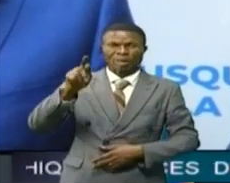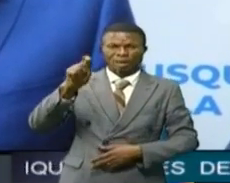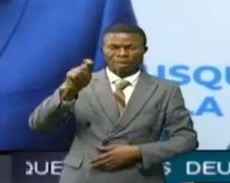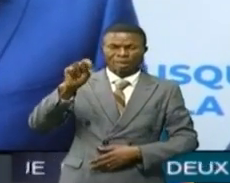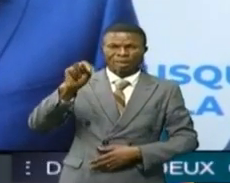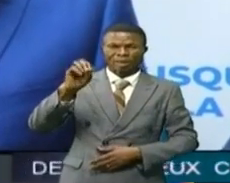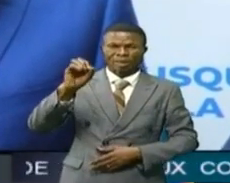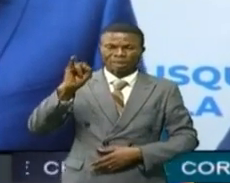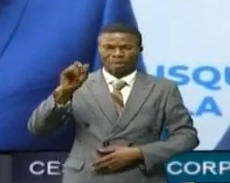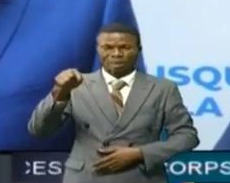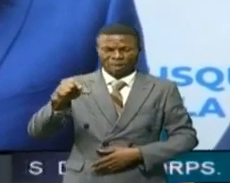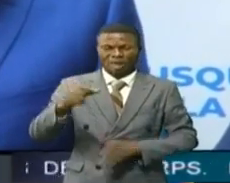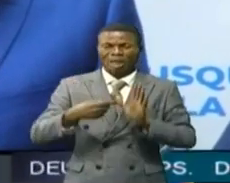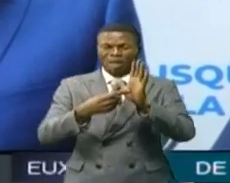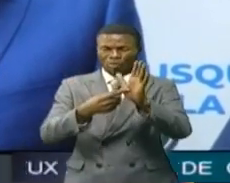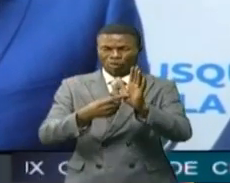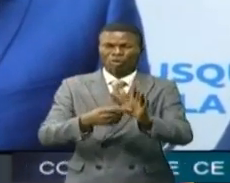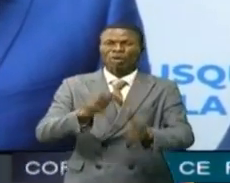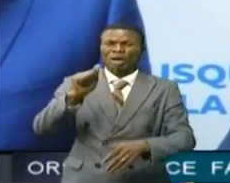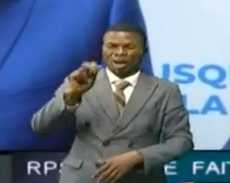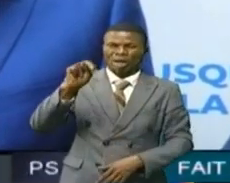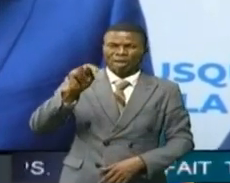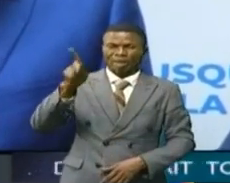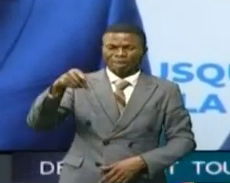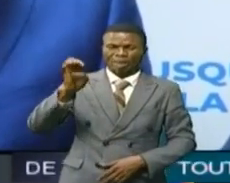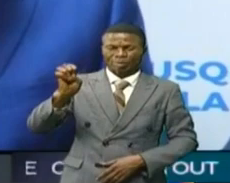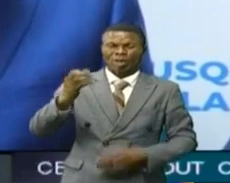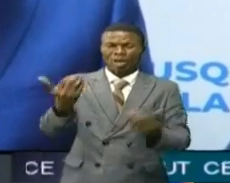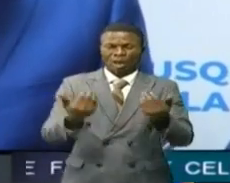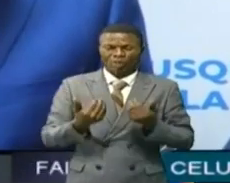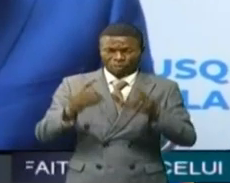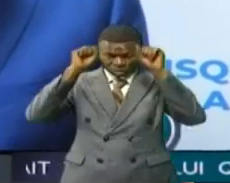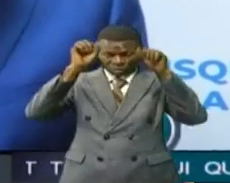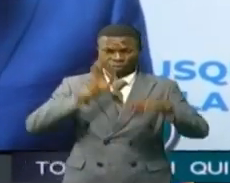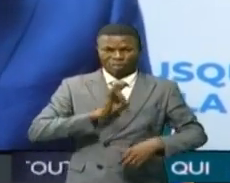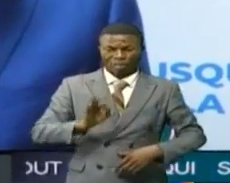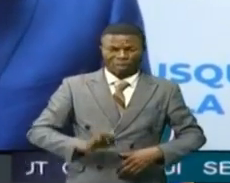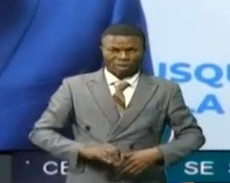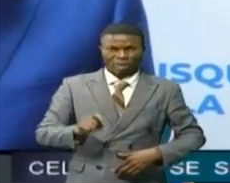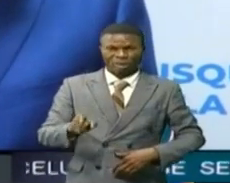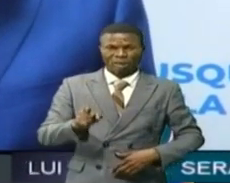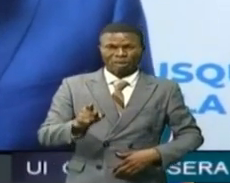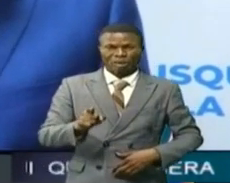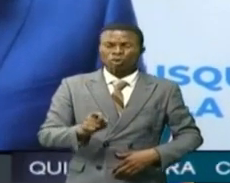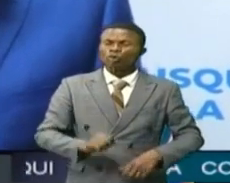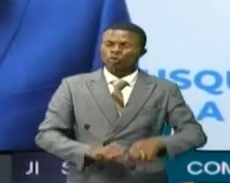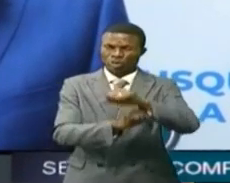rentre vraiment dans la ligne droite de la volonté du chef de l'État, son excellence,